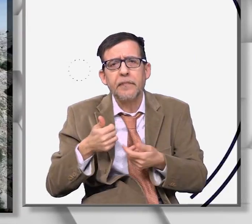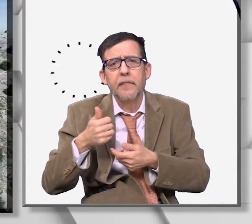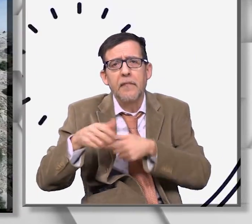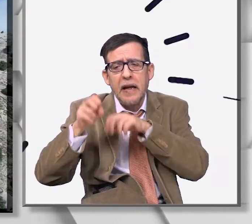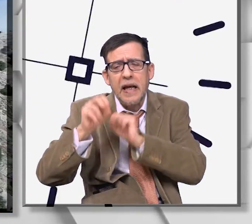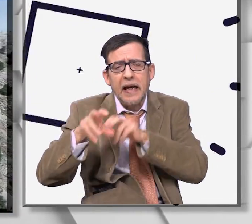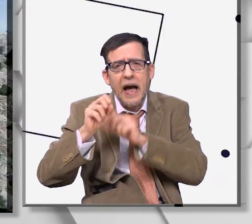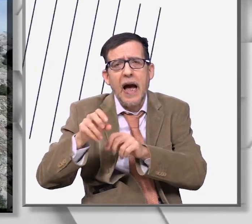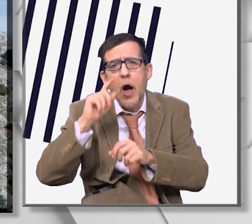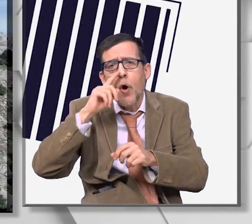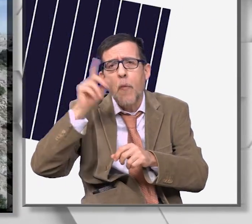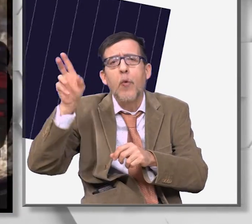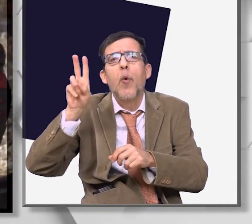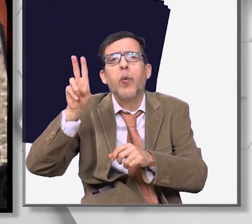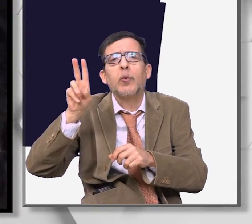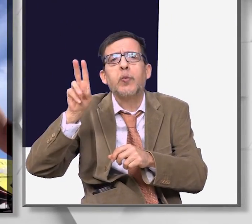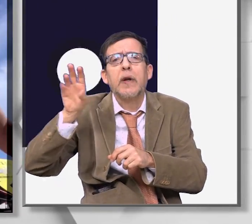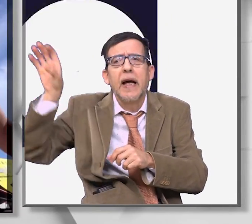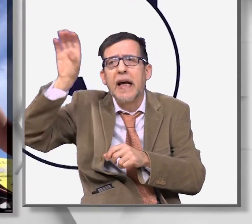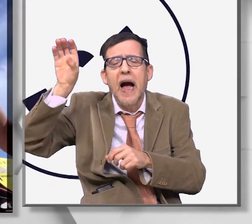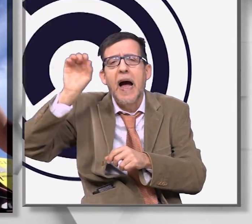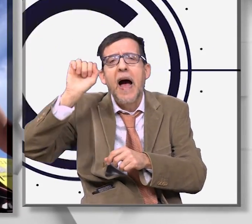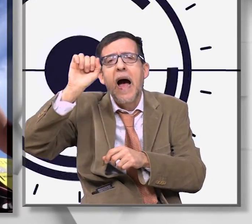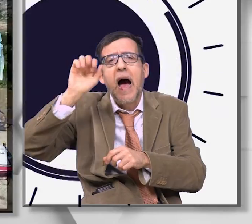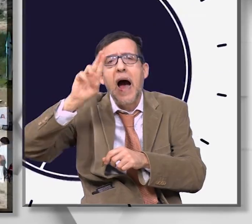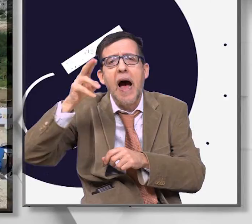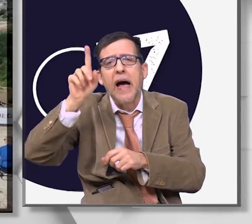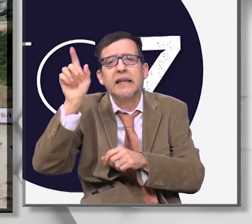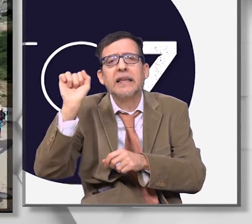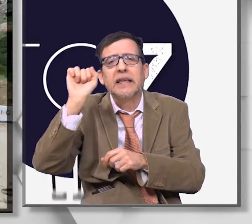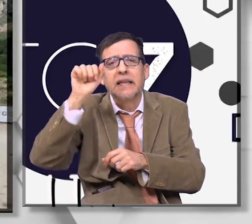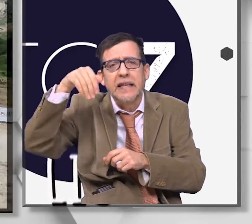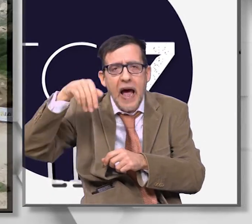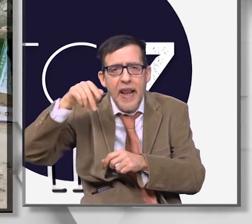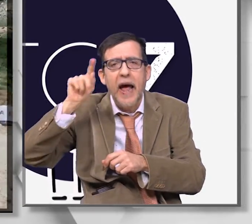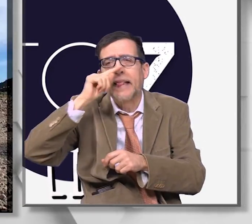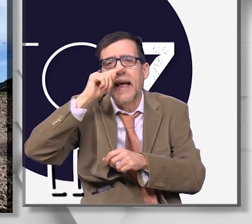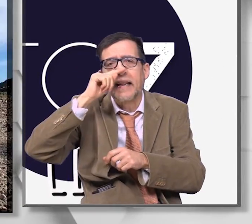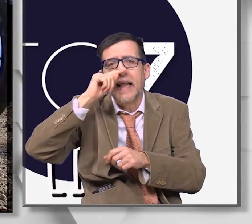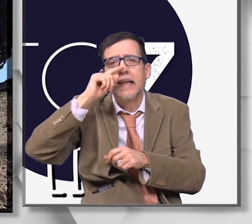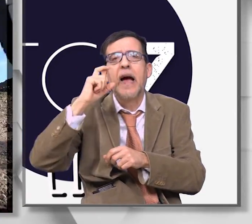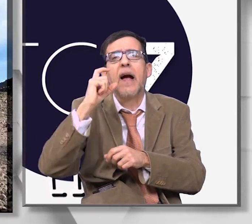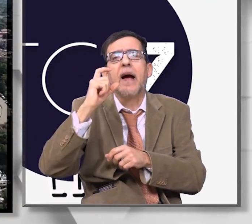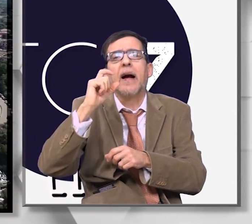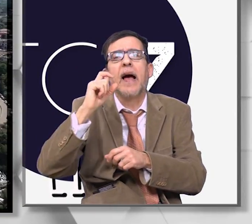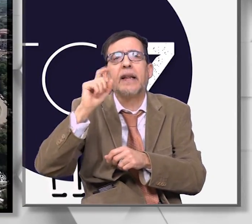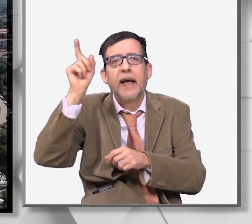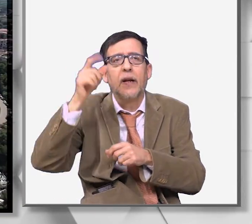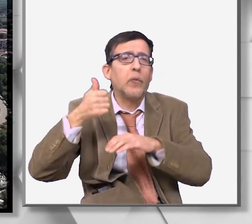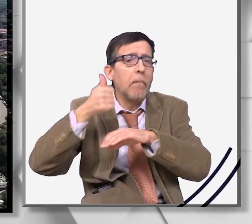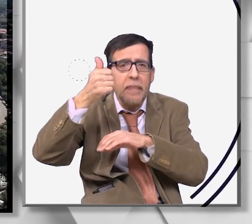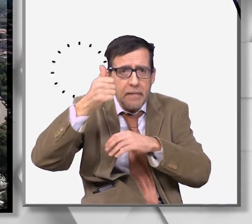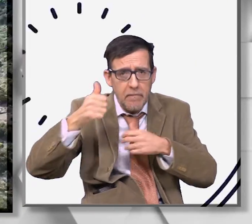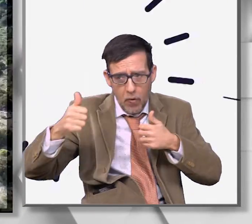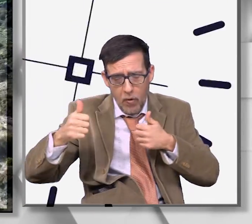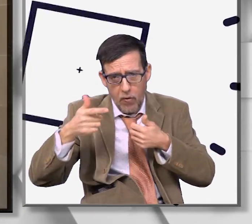di urzulei la zona di alza nel gennargentu poi tertenia e cardeto e questo è questo il primo evento il